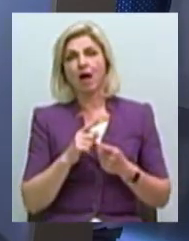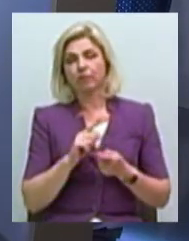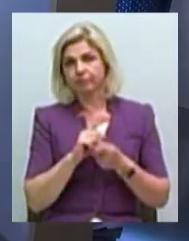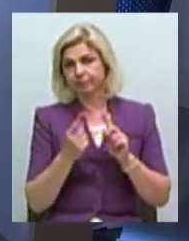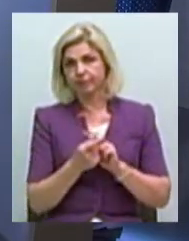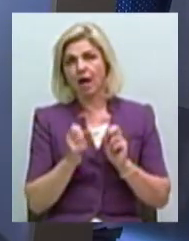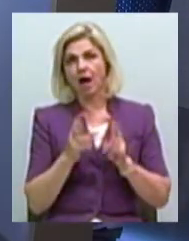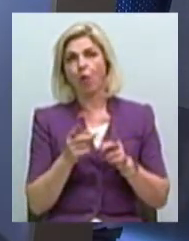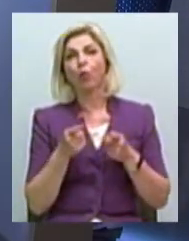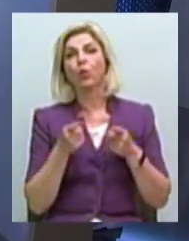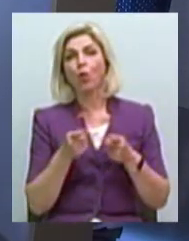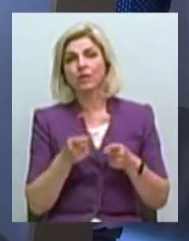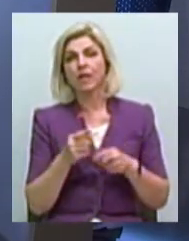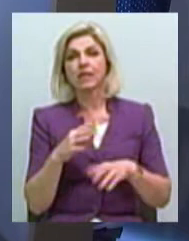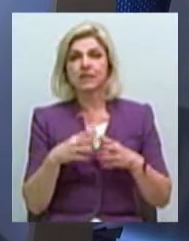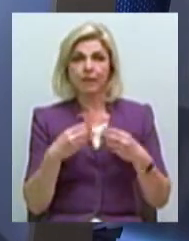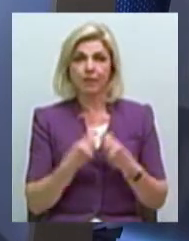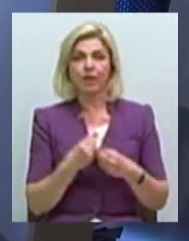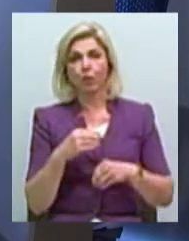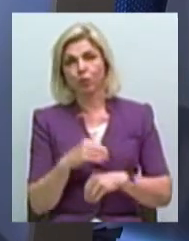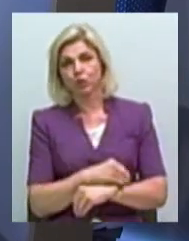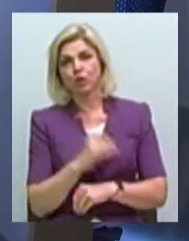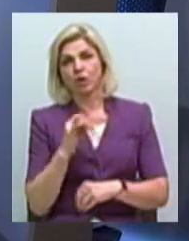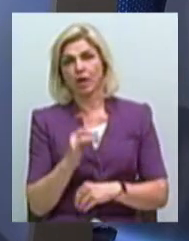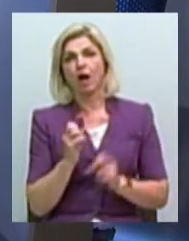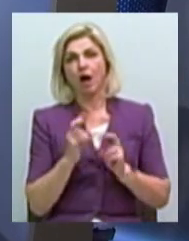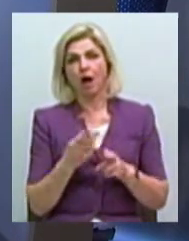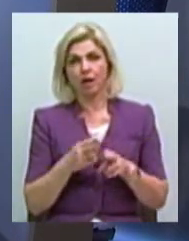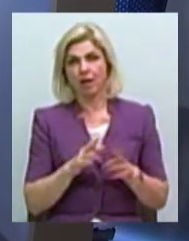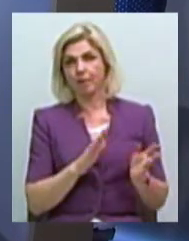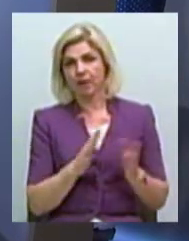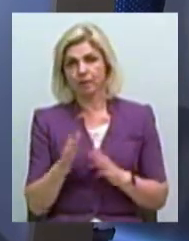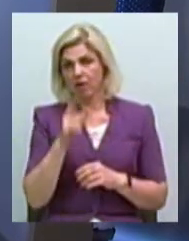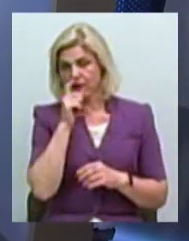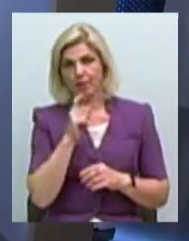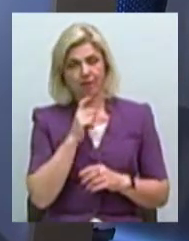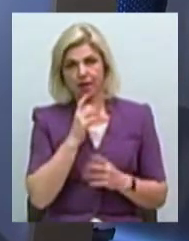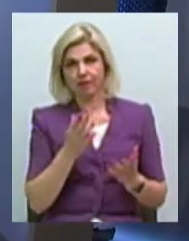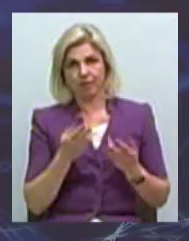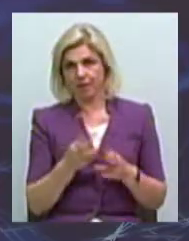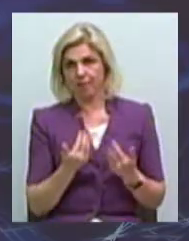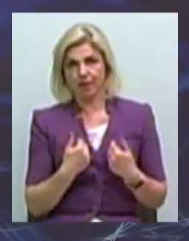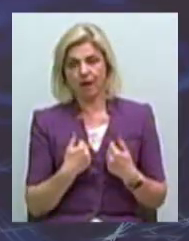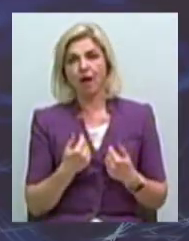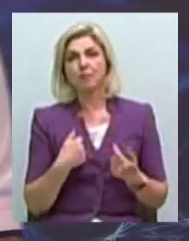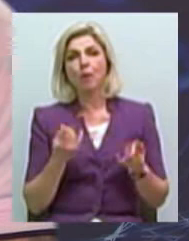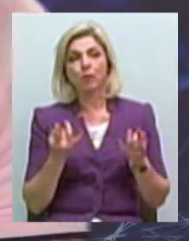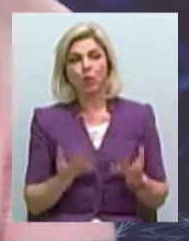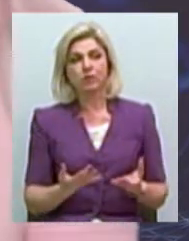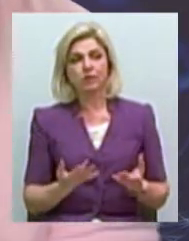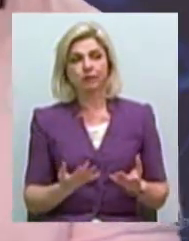же самой семьи и мужа. И вот как-то вот происходит все это в непонятном ракурсе для меня. Мне